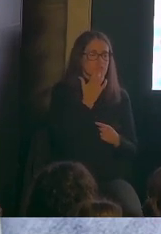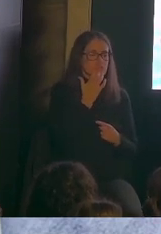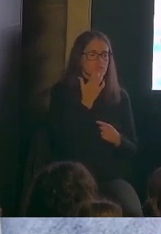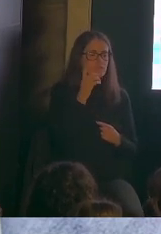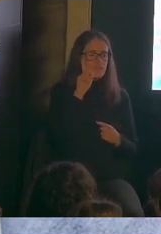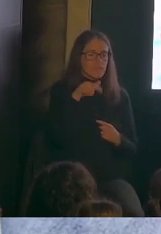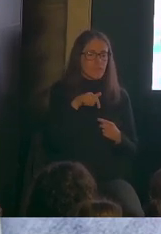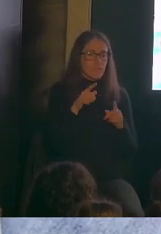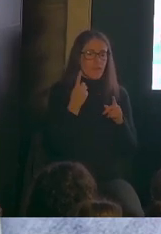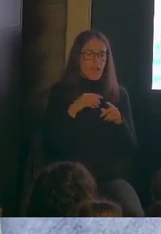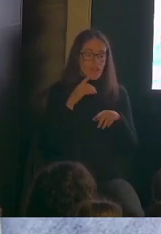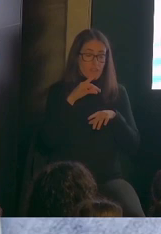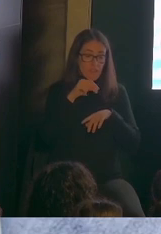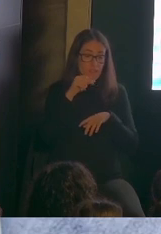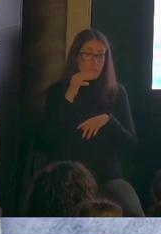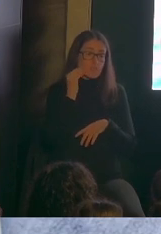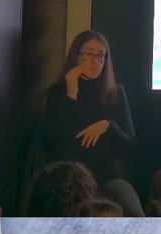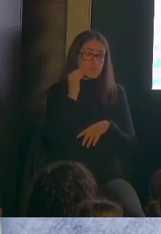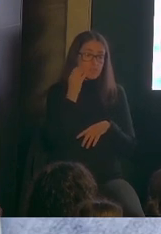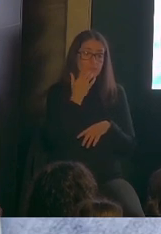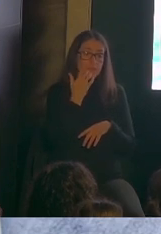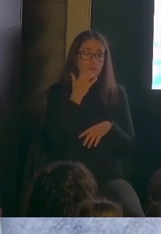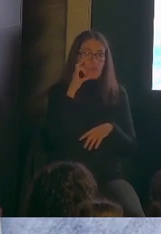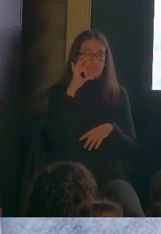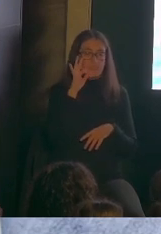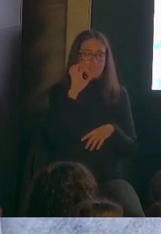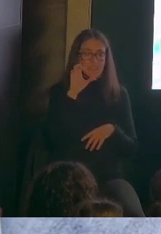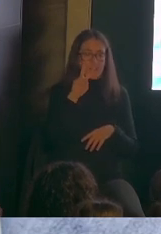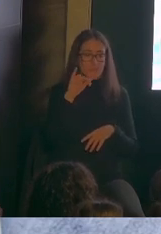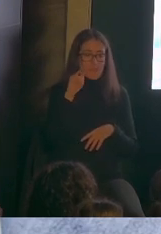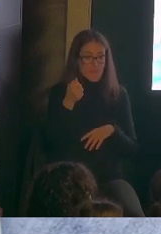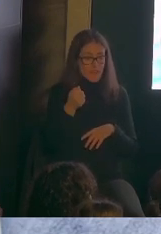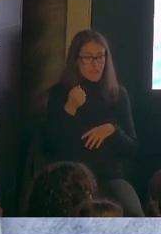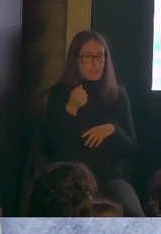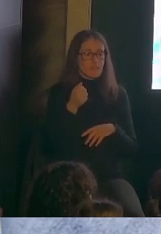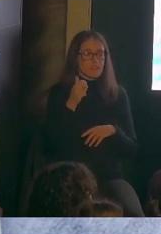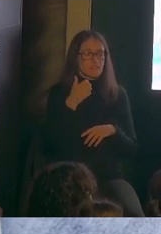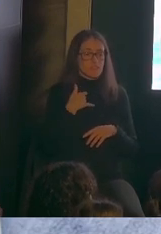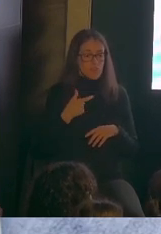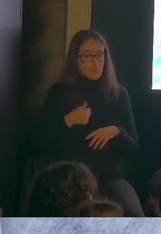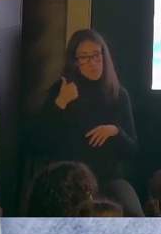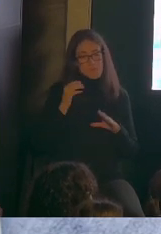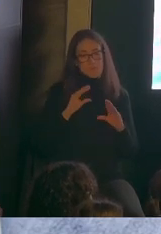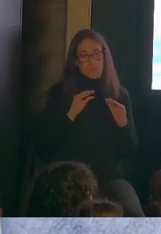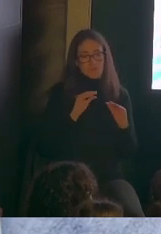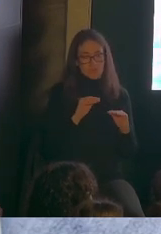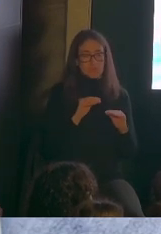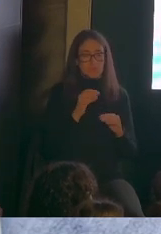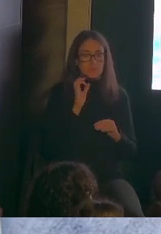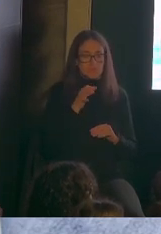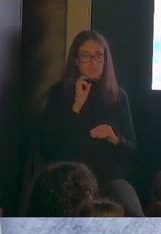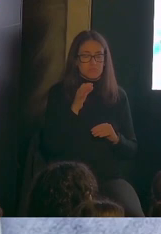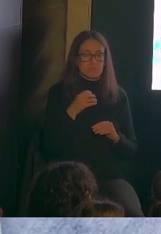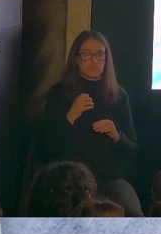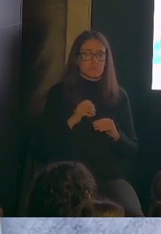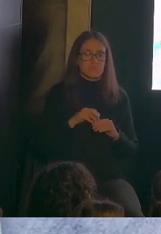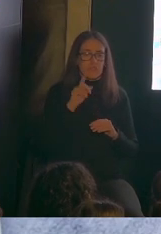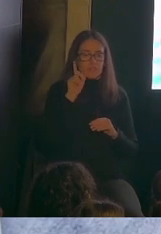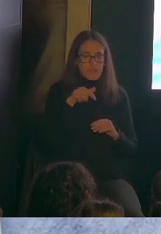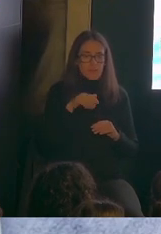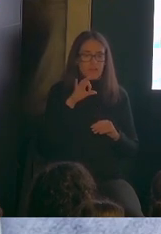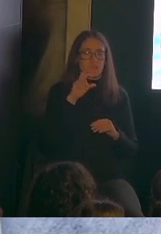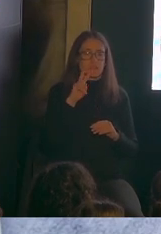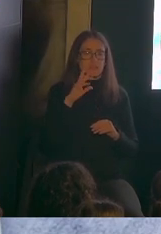edulcorants intensius, com podria ser l'estèvia, que jo estic utilitzant bastant, la